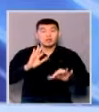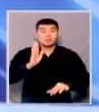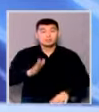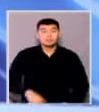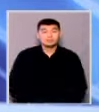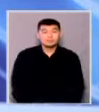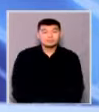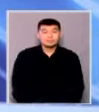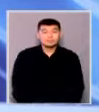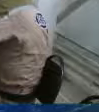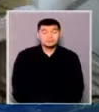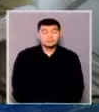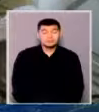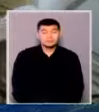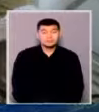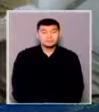көрді.